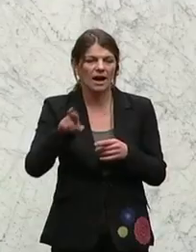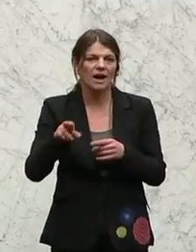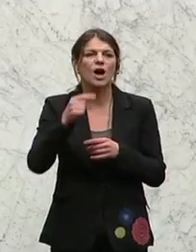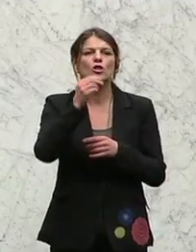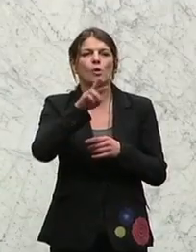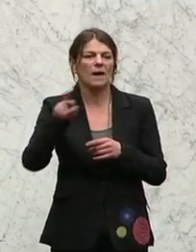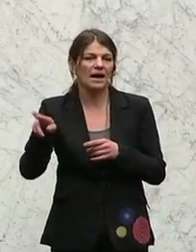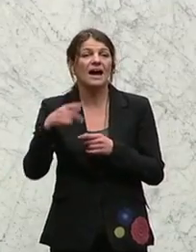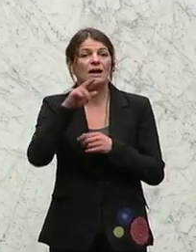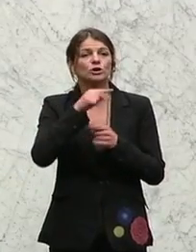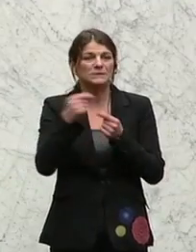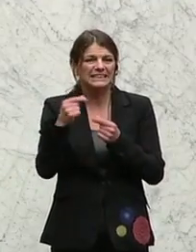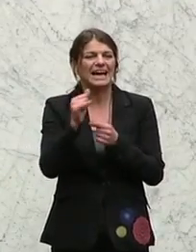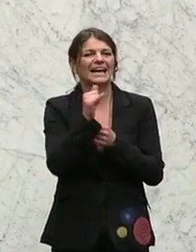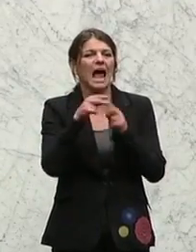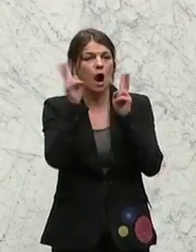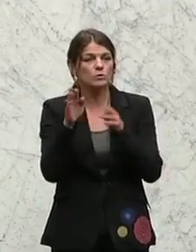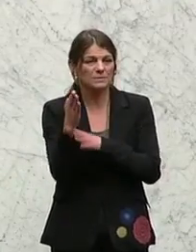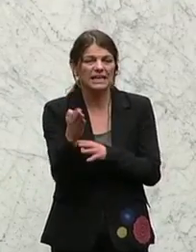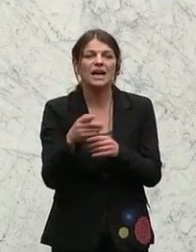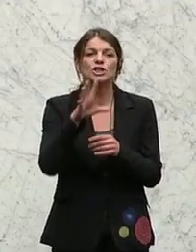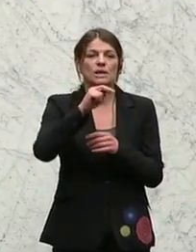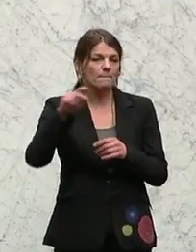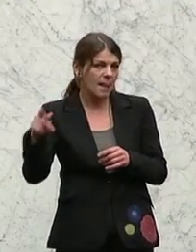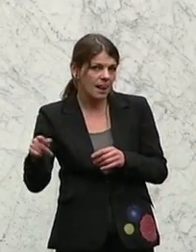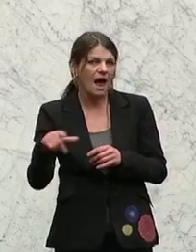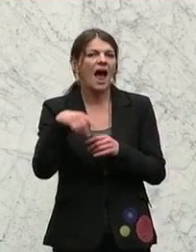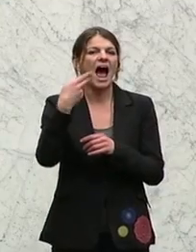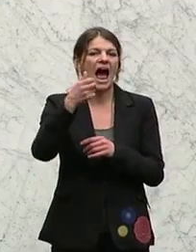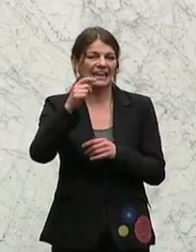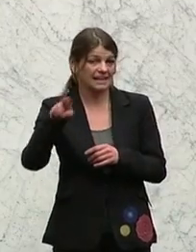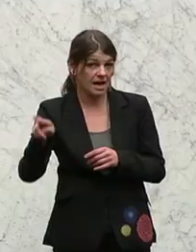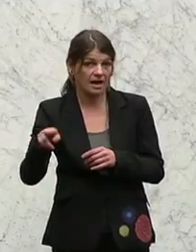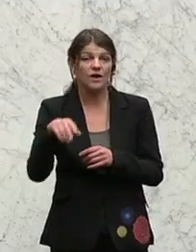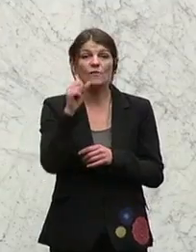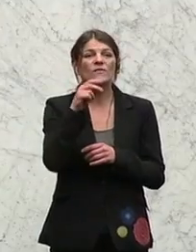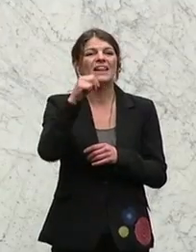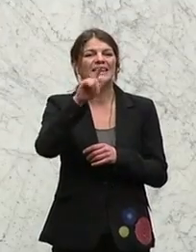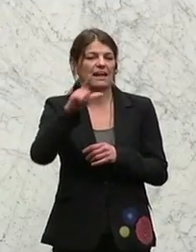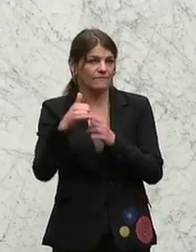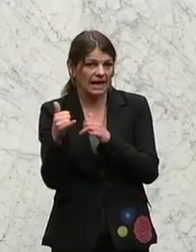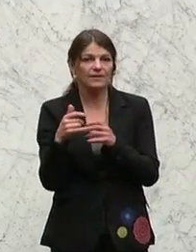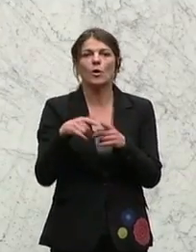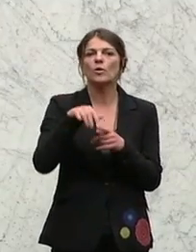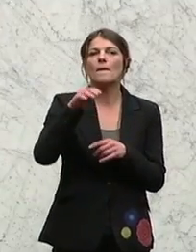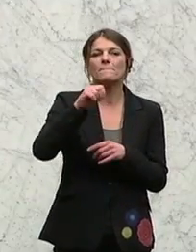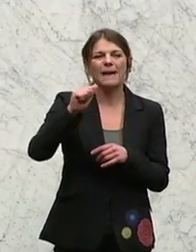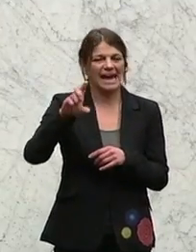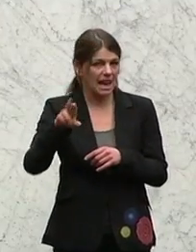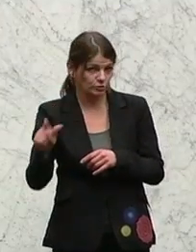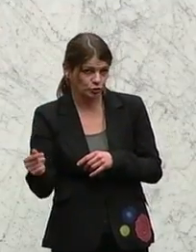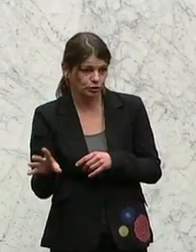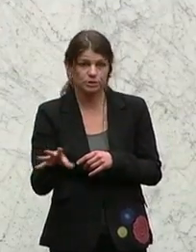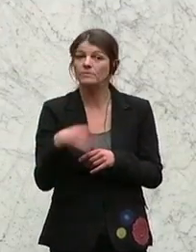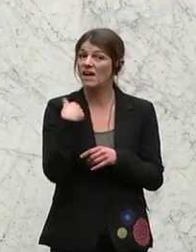Roland Spitzlinger, Inge Hausbichler, Marc Schimpel, Heinz Hattinger, Wolfgang Nickelfeld, Josef Meichenitsch für